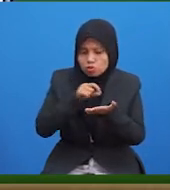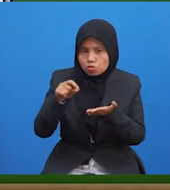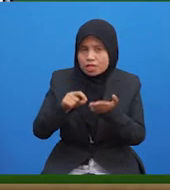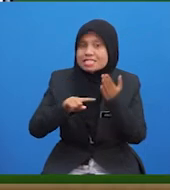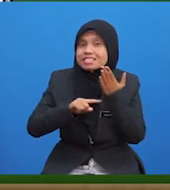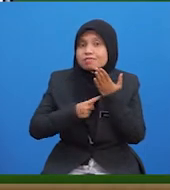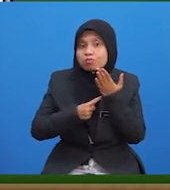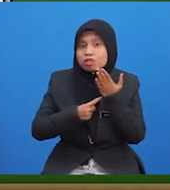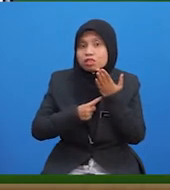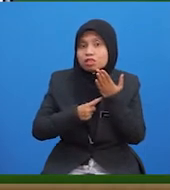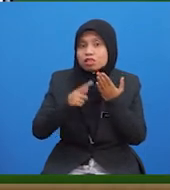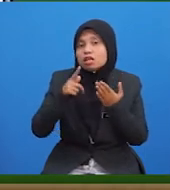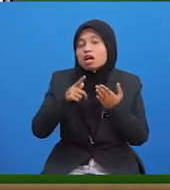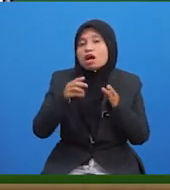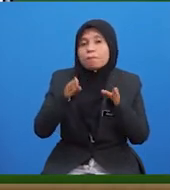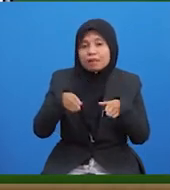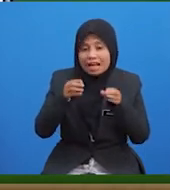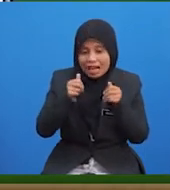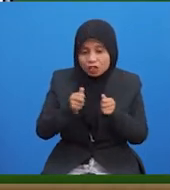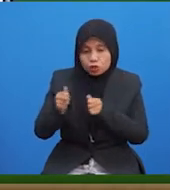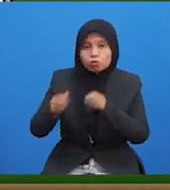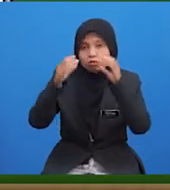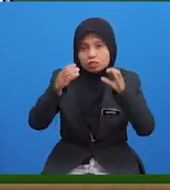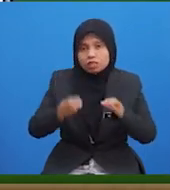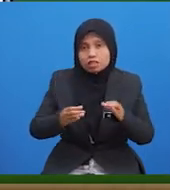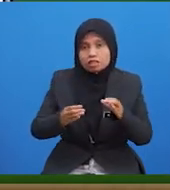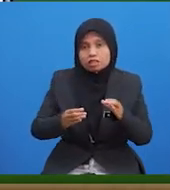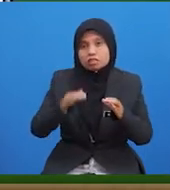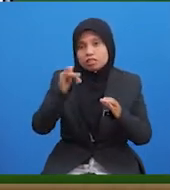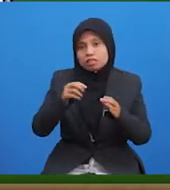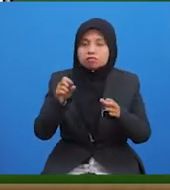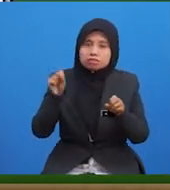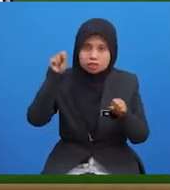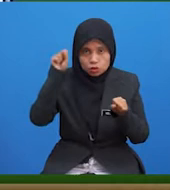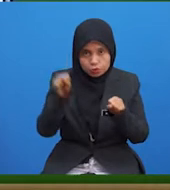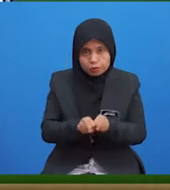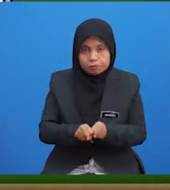tuliskan semula kod atur cara baharu yang sesuai.